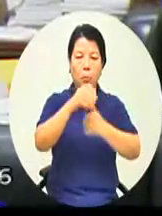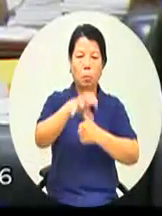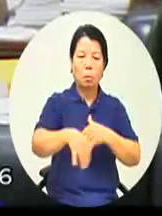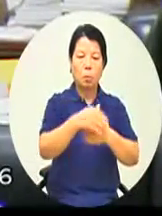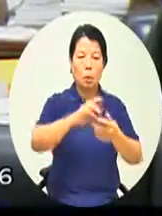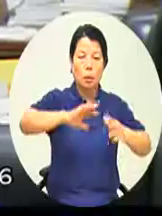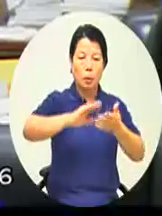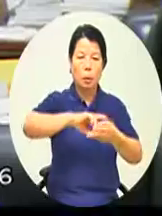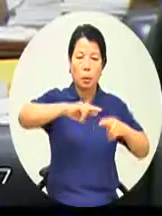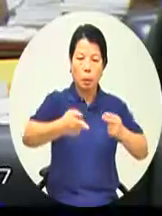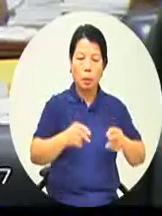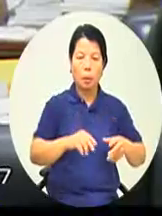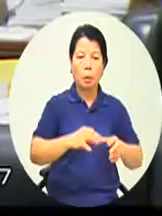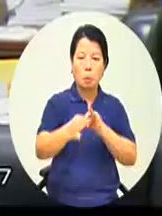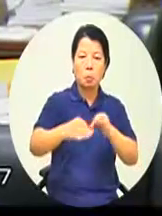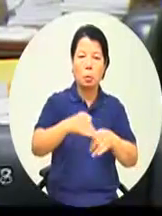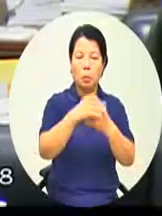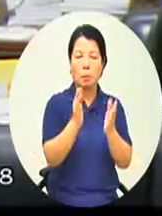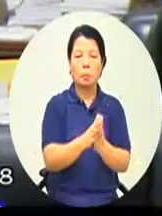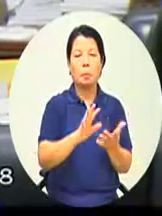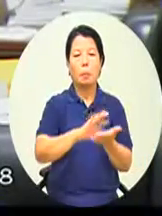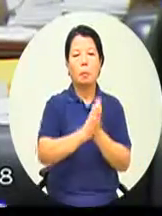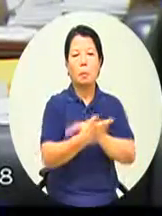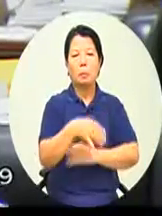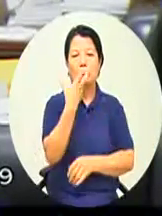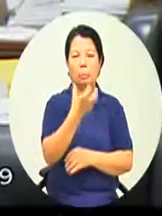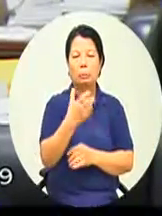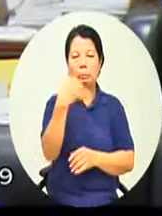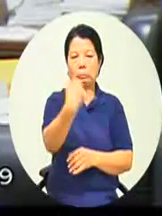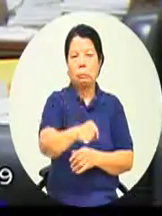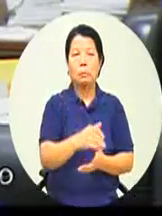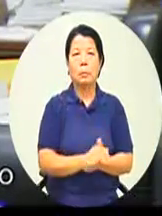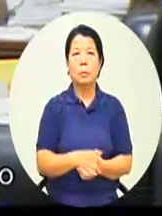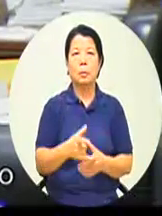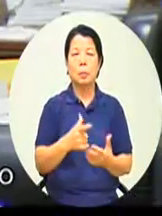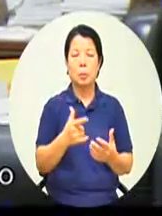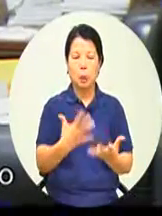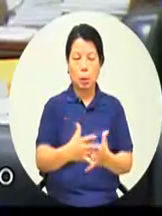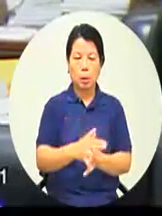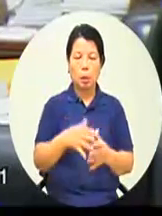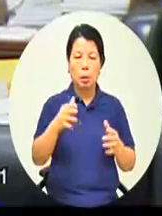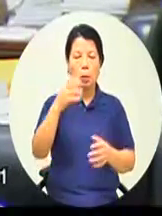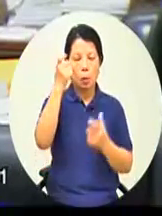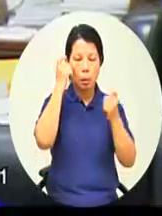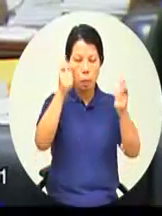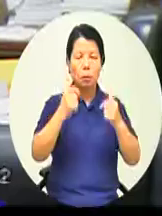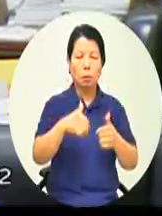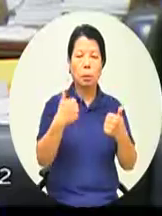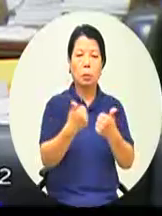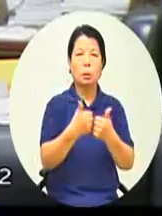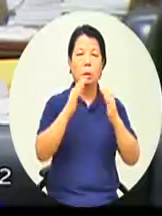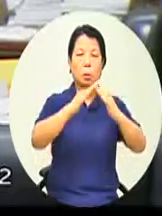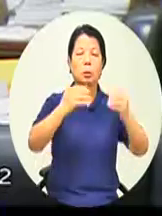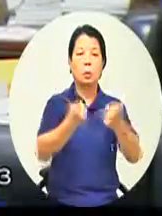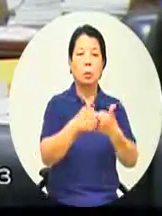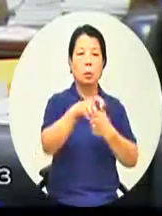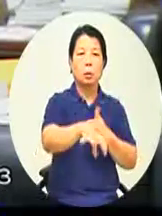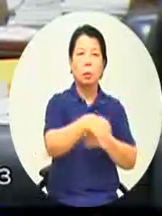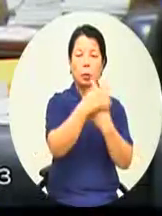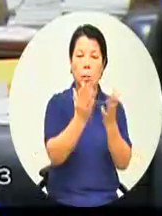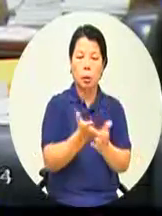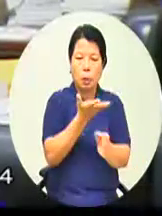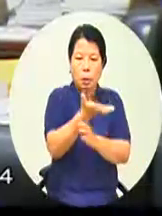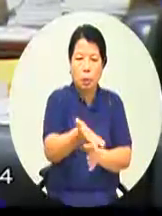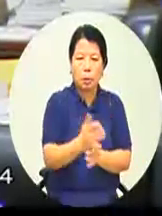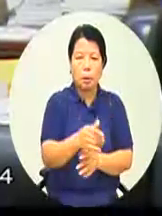将来那就四不像了。我们还是很希望高雄市议会可以持续的留下来，成为这个公务机关所使用的行